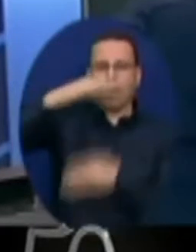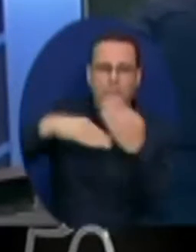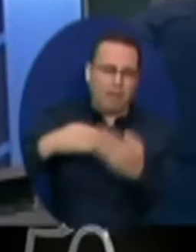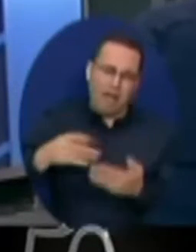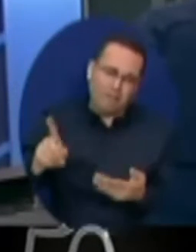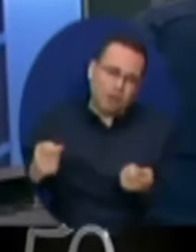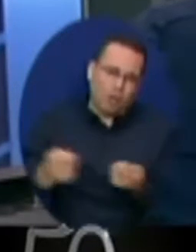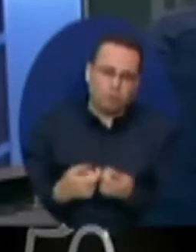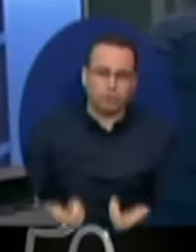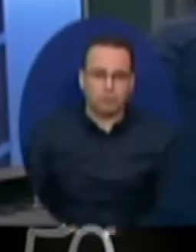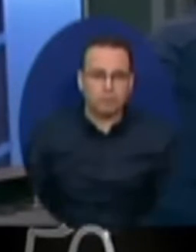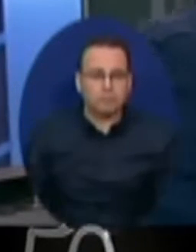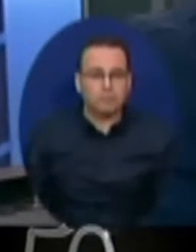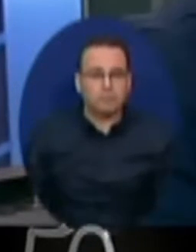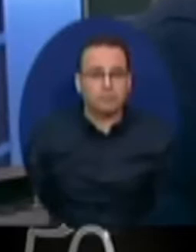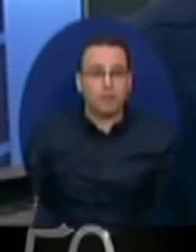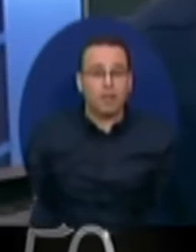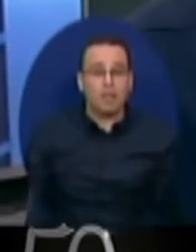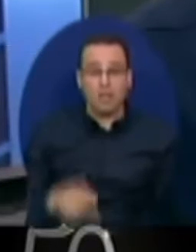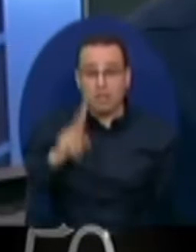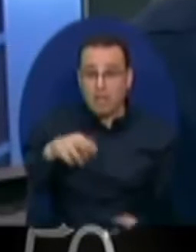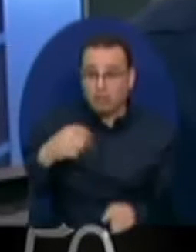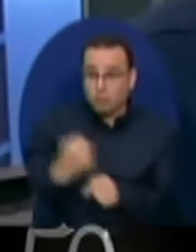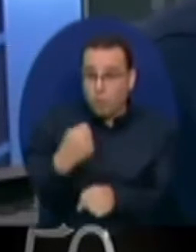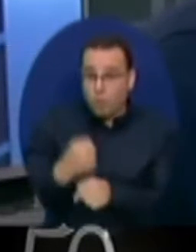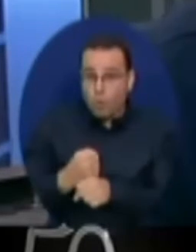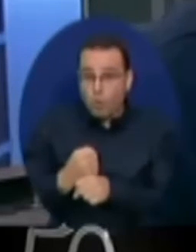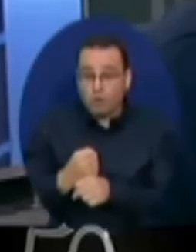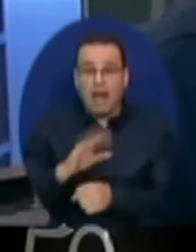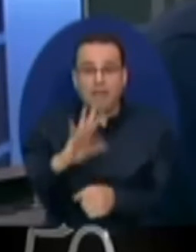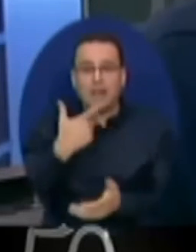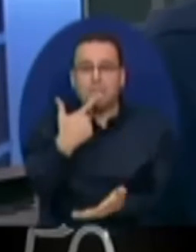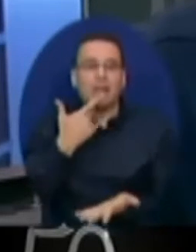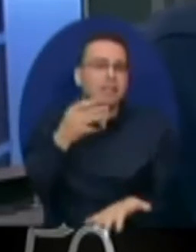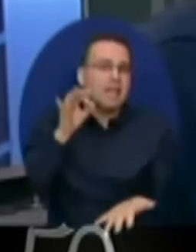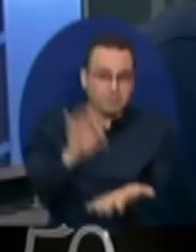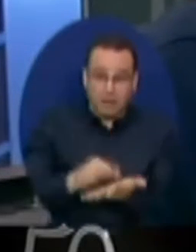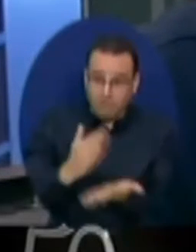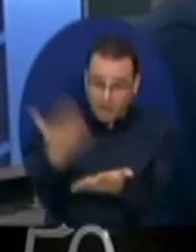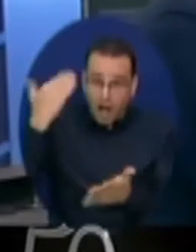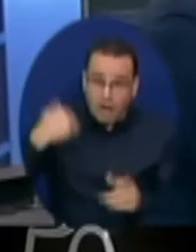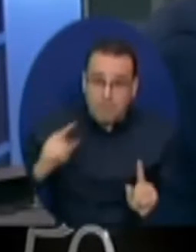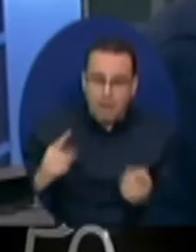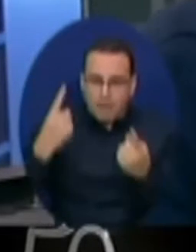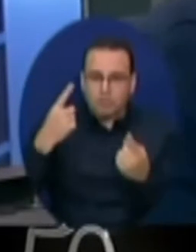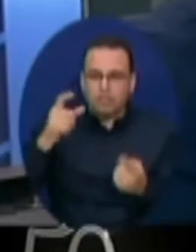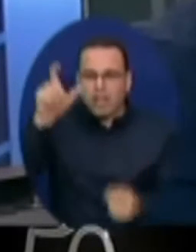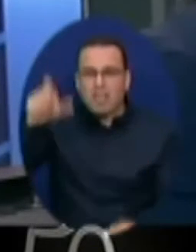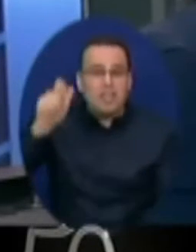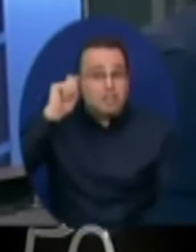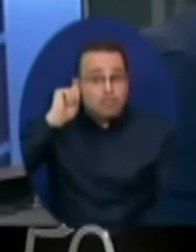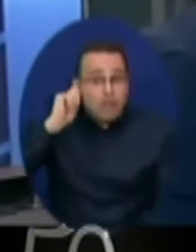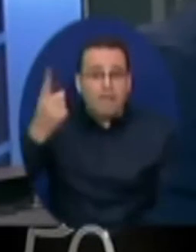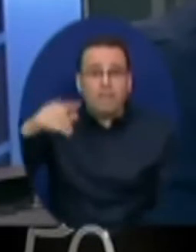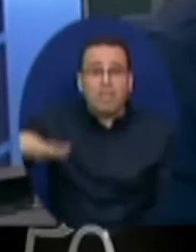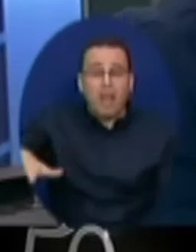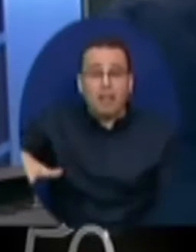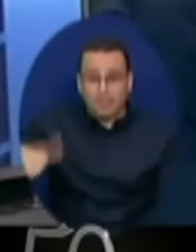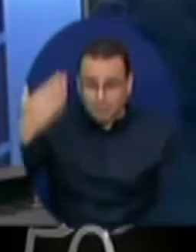לעשות, אתה עושה אותה ללא רבב. אבל אם בזמן הפעולה, והיה לי אירוע כזה, אישה